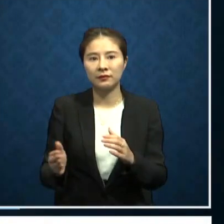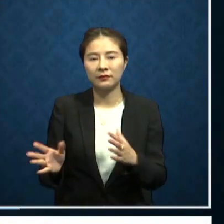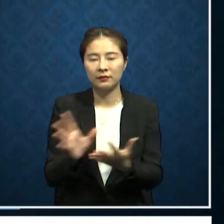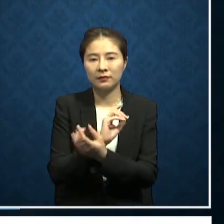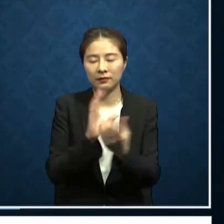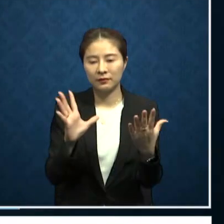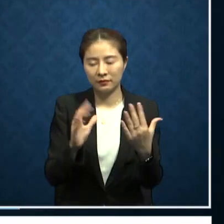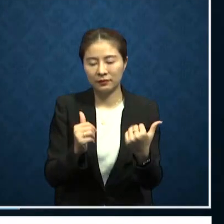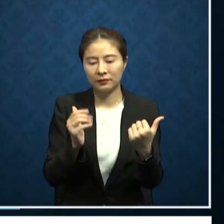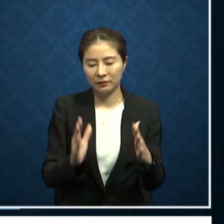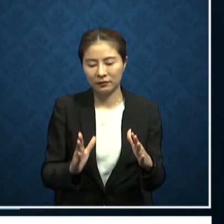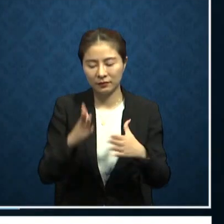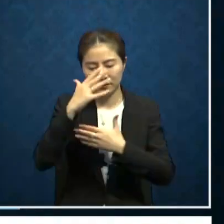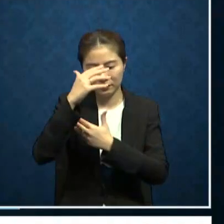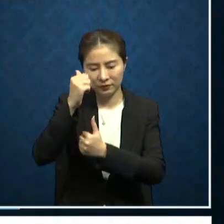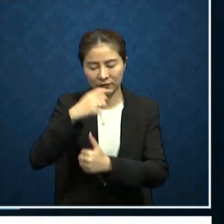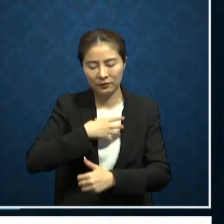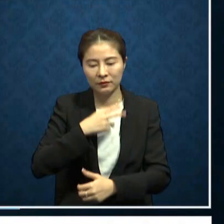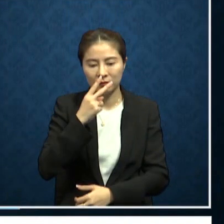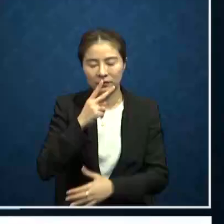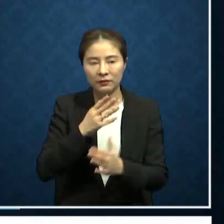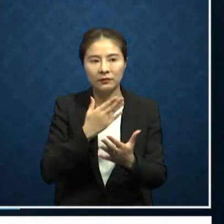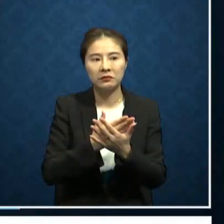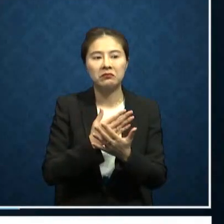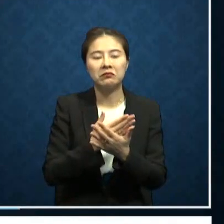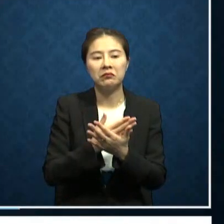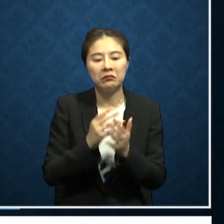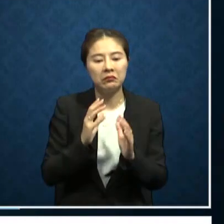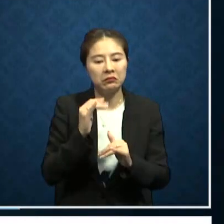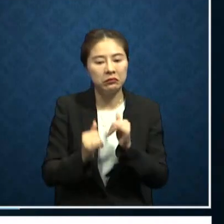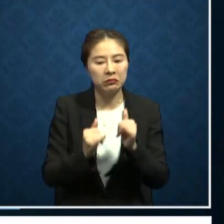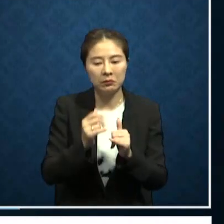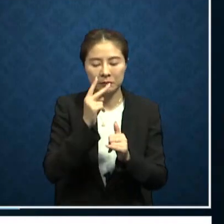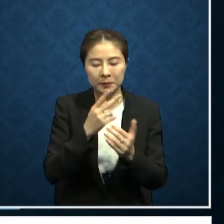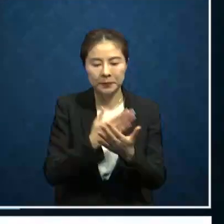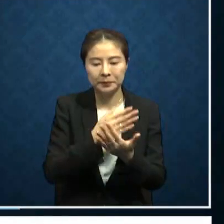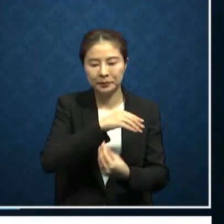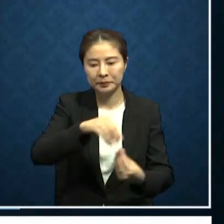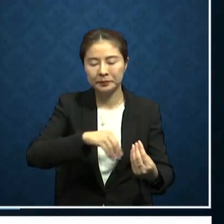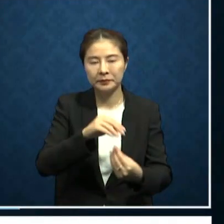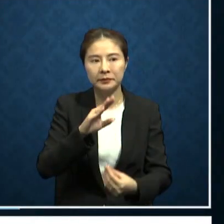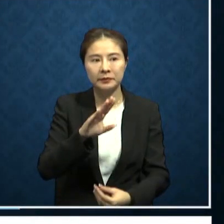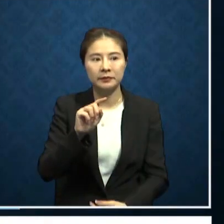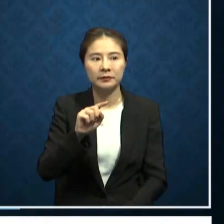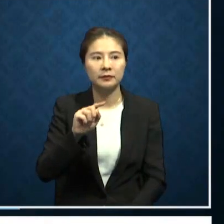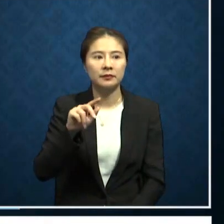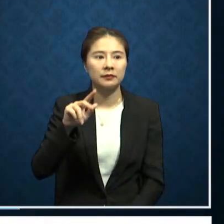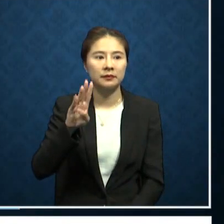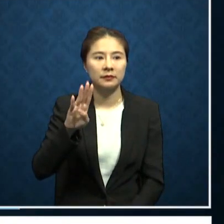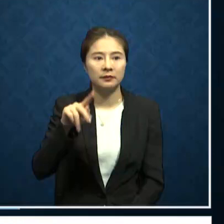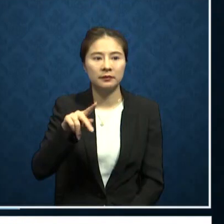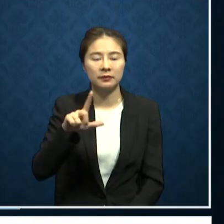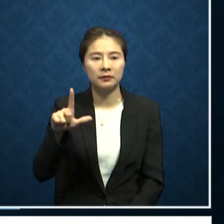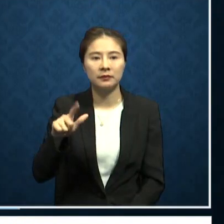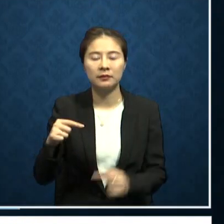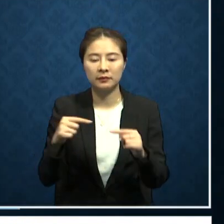คะสังคมมีมูลค่าอยู่ที่ 1.4พันล้านบาทนะคะมีการเติบโตเฉลี่ยอยู่ที่ร้อยละ 6.5นะคะจังหวัด